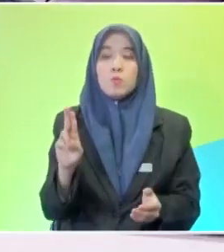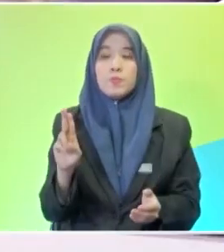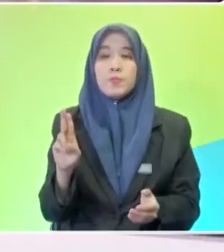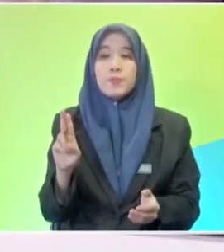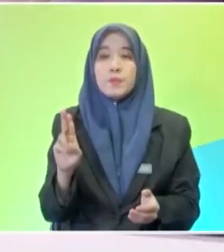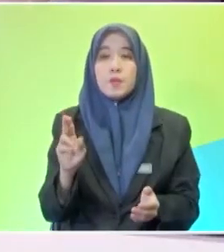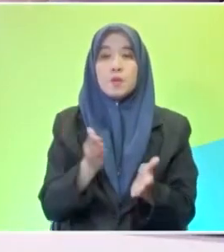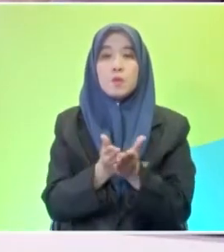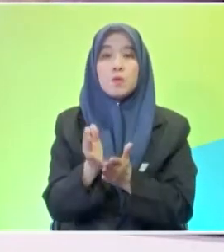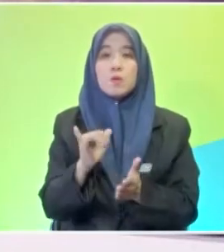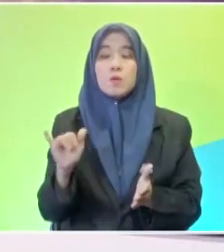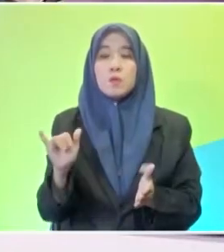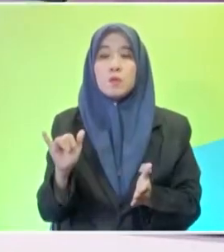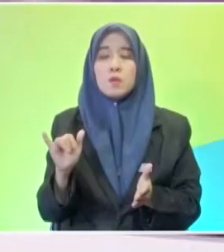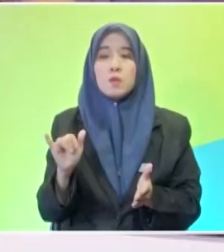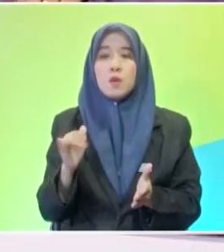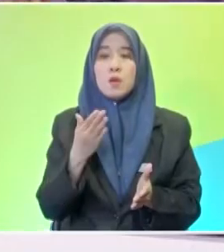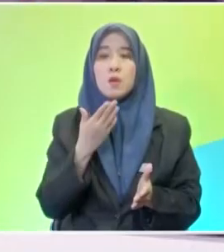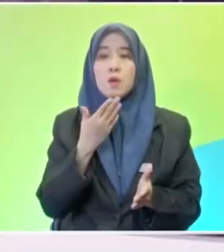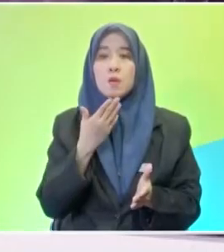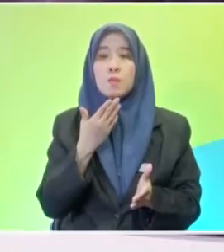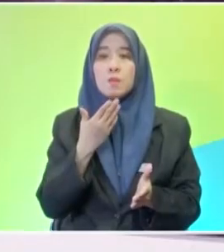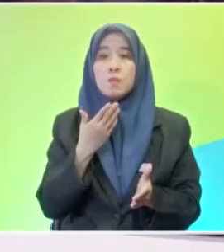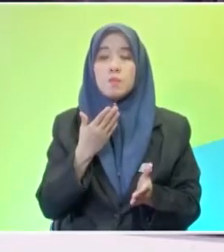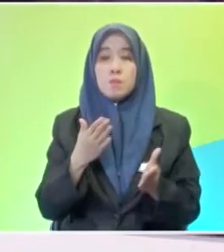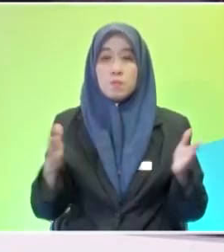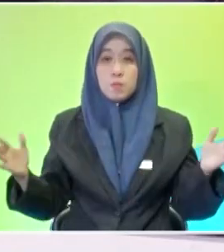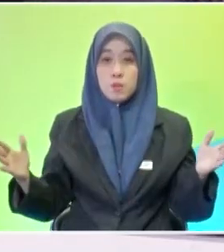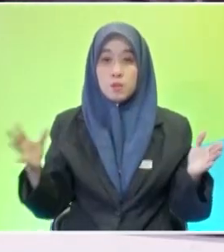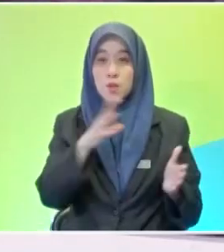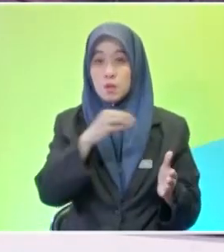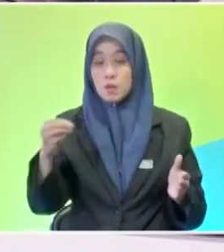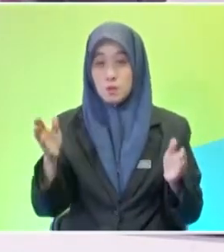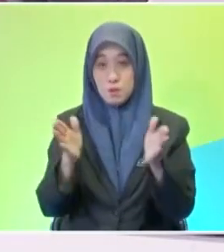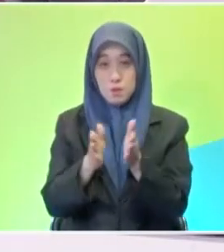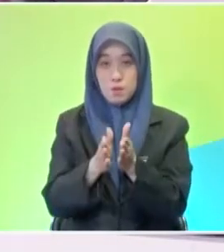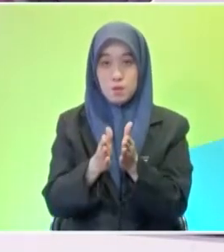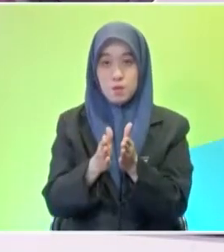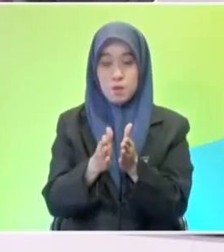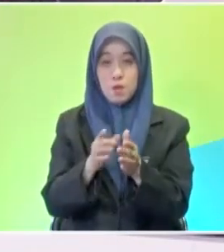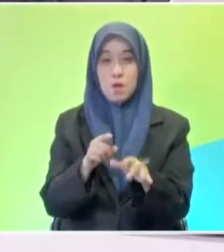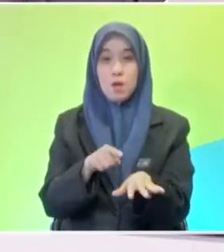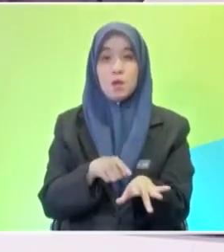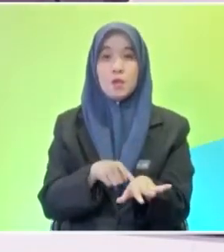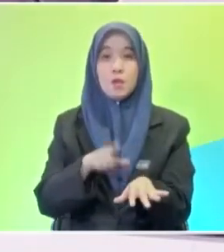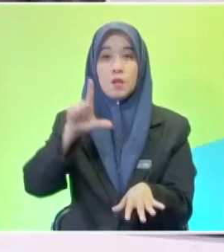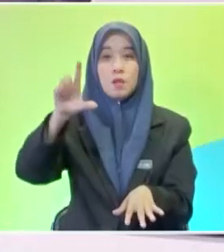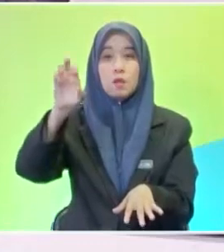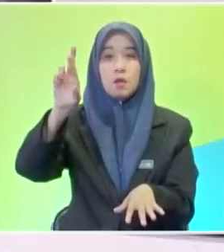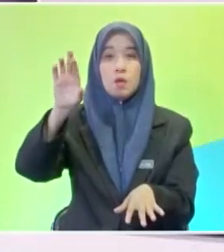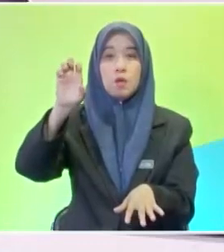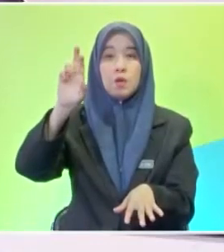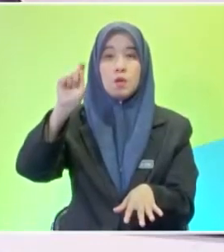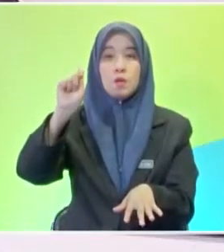seterusnya ciri besar kecil Hai ini ya tak tadi Daun lirik besar oke thank you open Christ